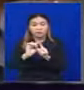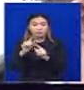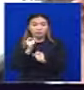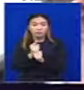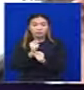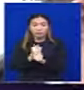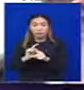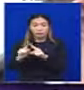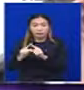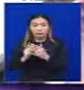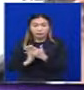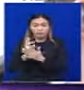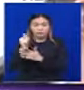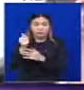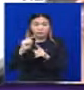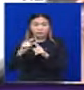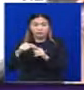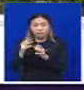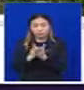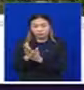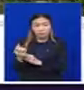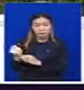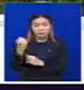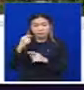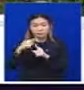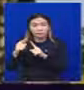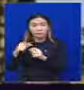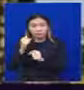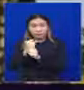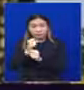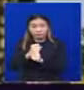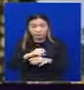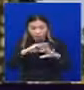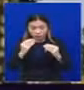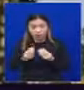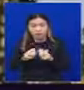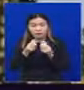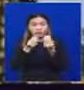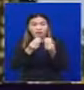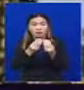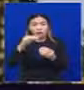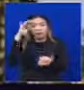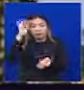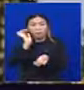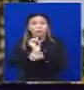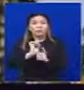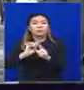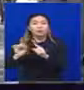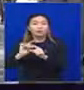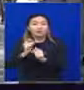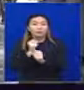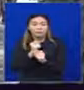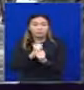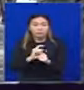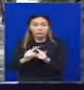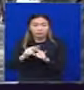ารถโดยเฉพาะอย่างยิ่งทางด้านเทคโนโลยีการสื่อสารสนับสนุนการทำงานของกองทัพบกให้มีประสิทธิภาพท่ามกลาง